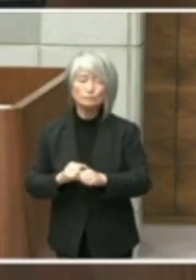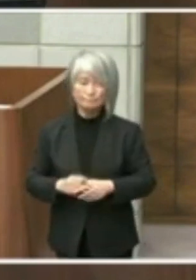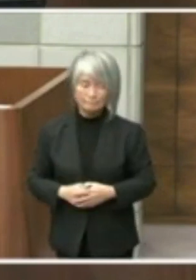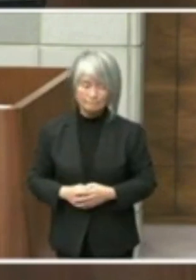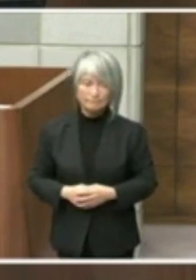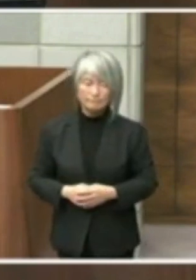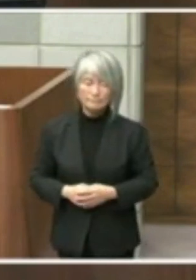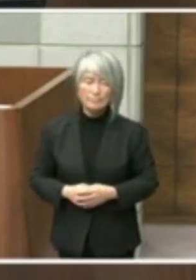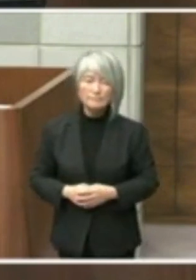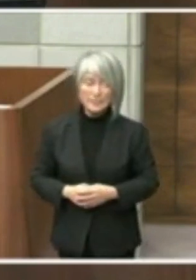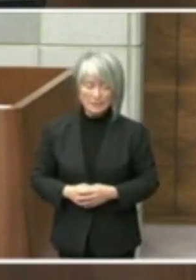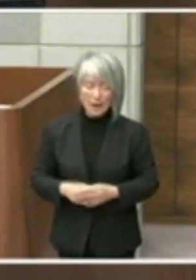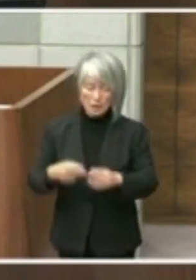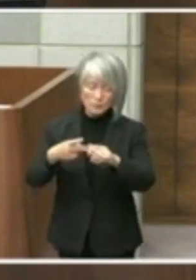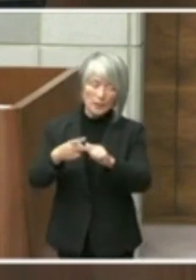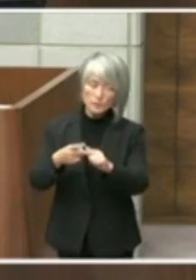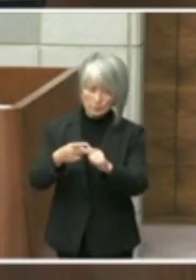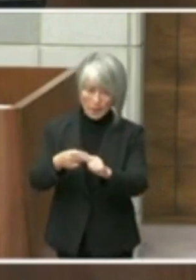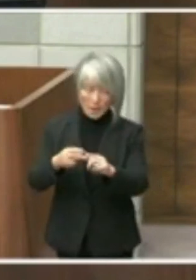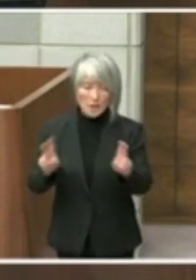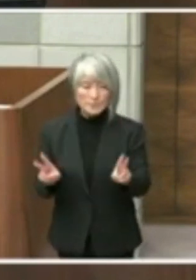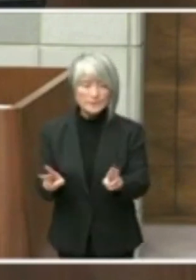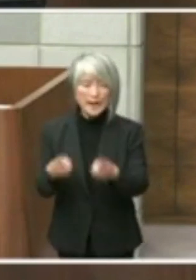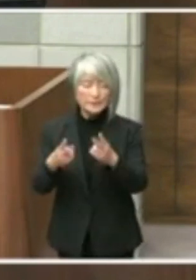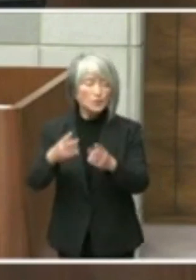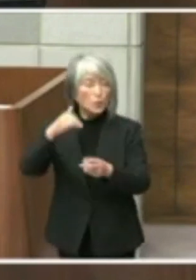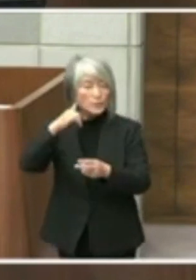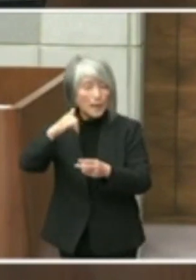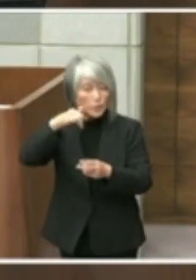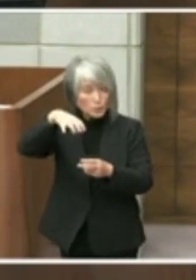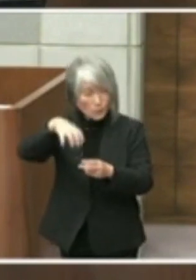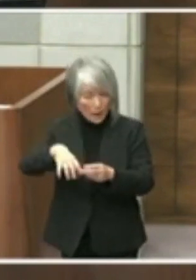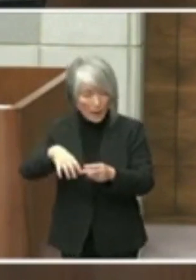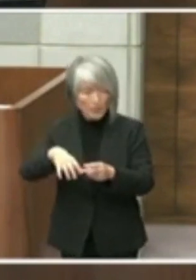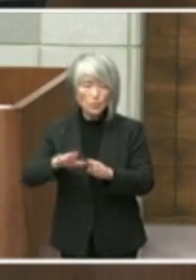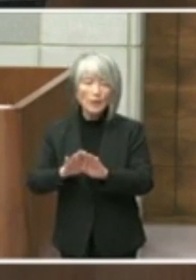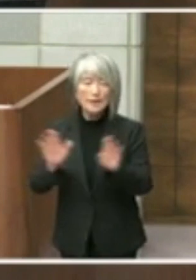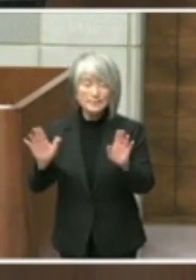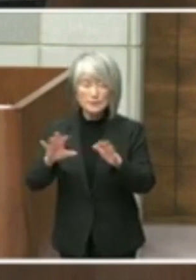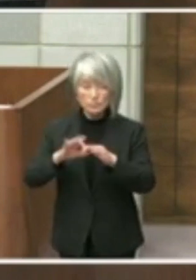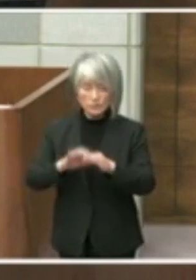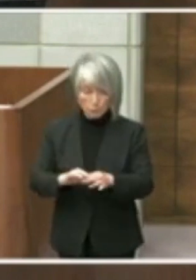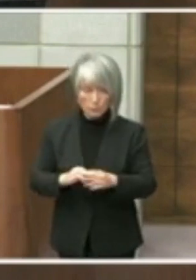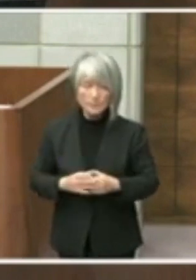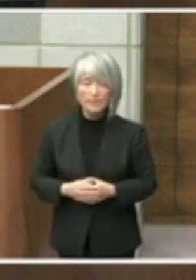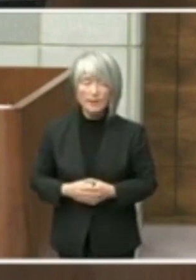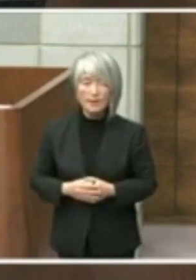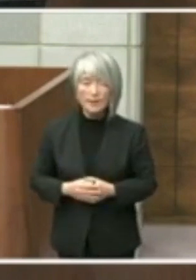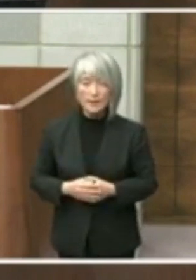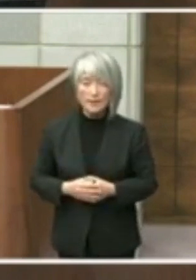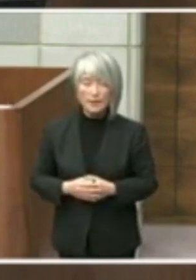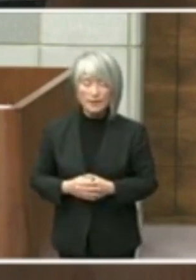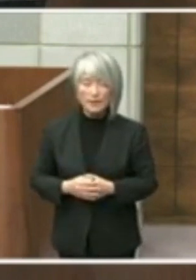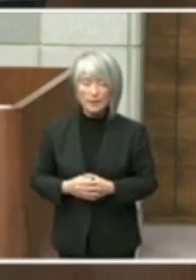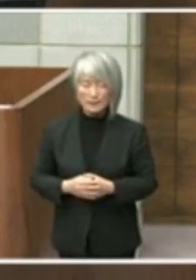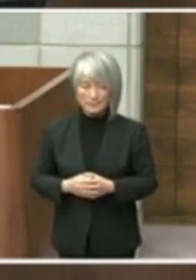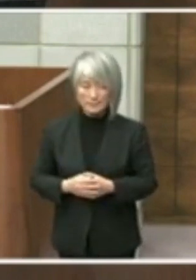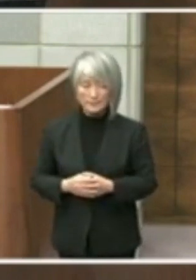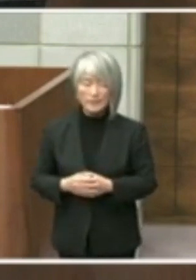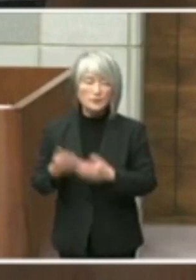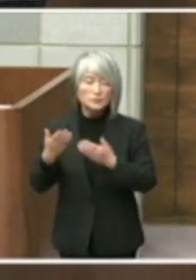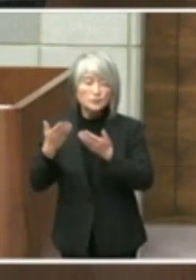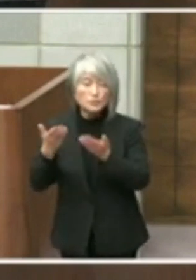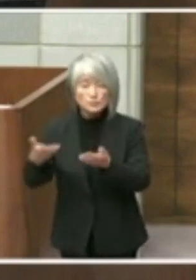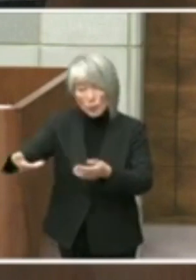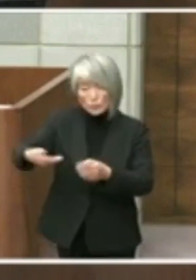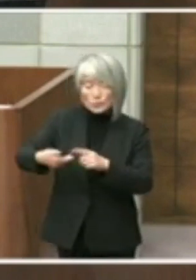次に2点目の専用電話等の開設についてでございますが、ご質問の専用電